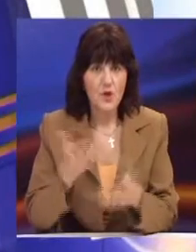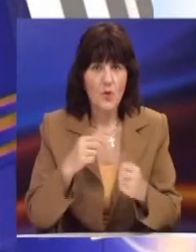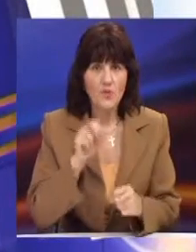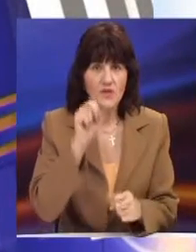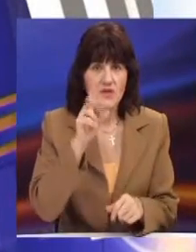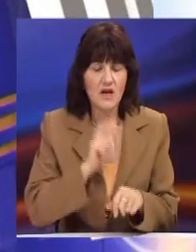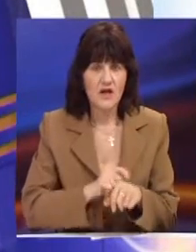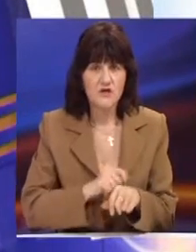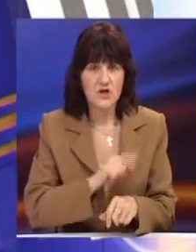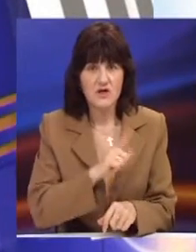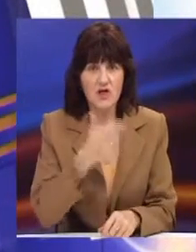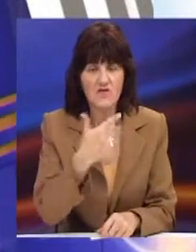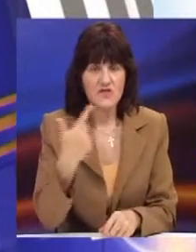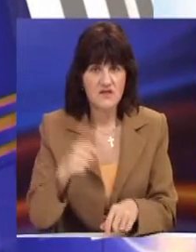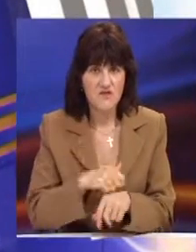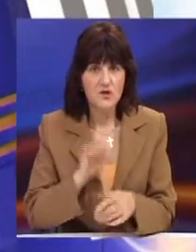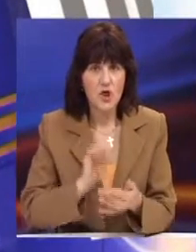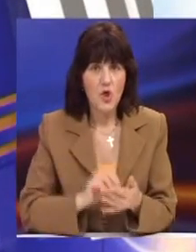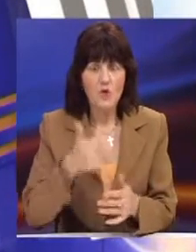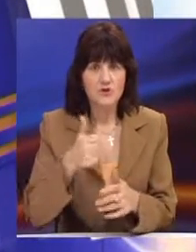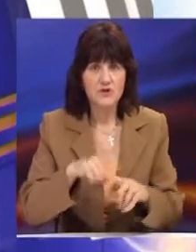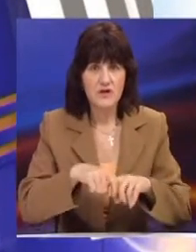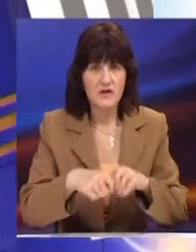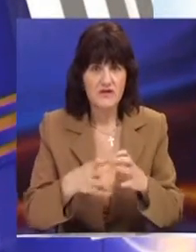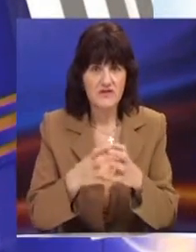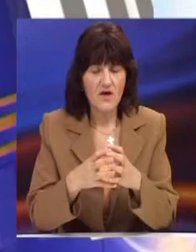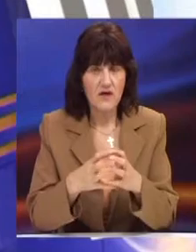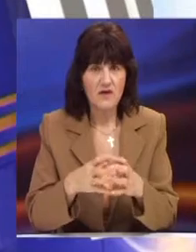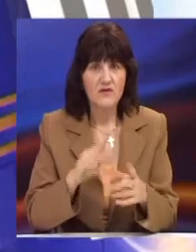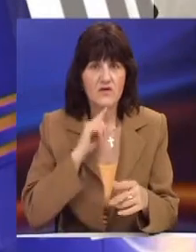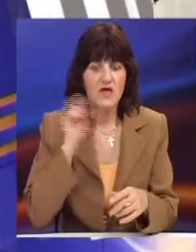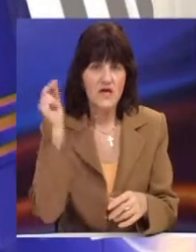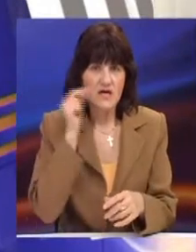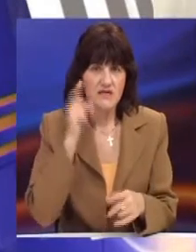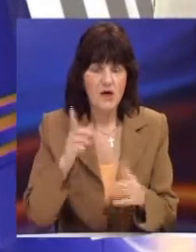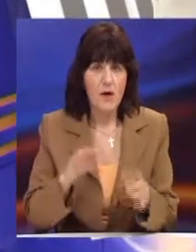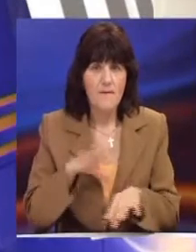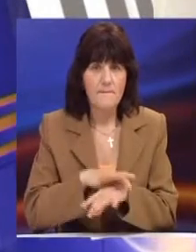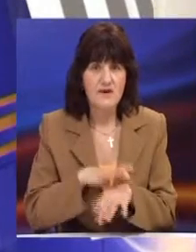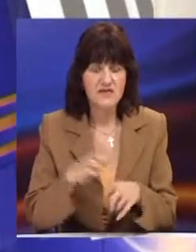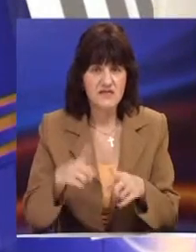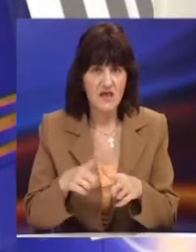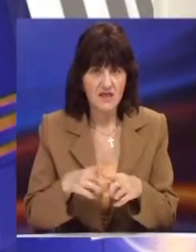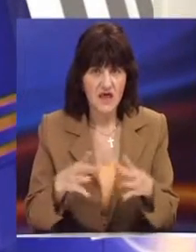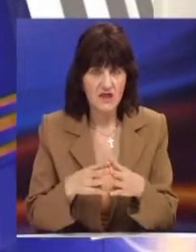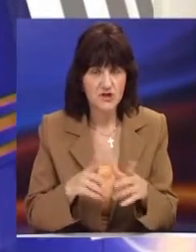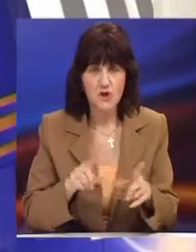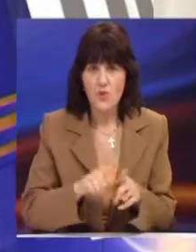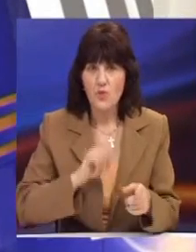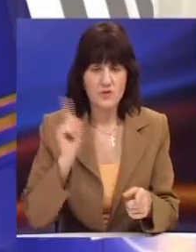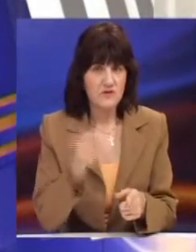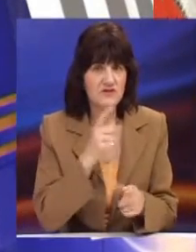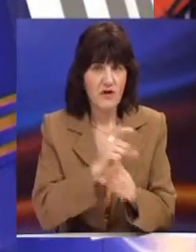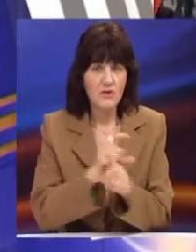do 23 časa dežura još jedna lekarska ekipa. Pozive prima iskusni medicinski tehničar, što kažu da je uobičajeni rad u svim